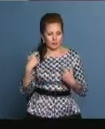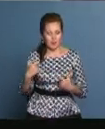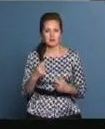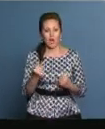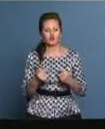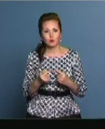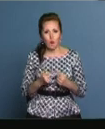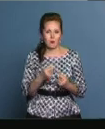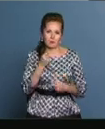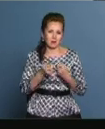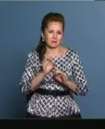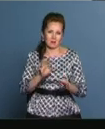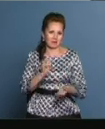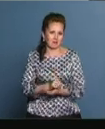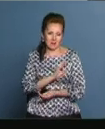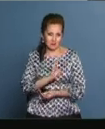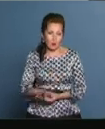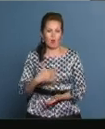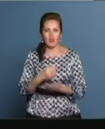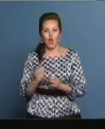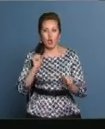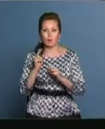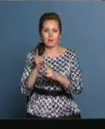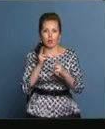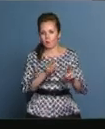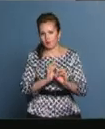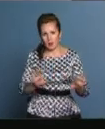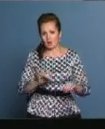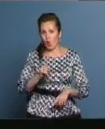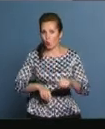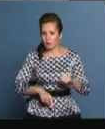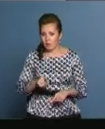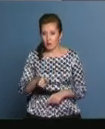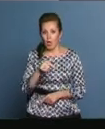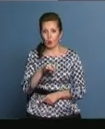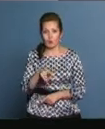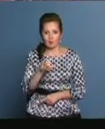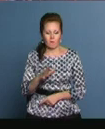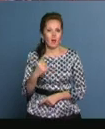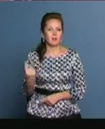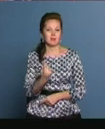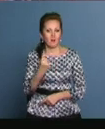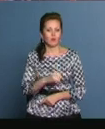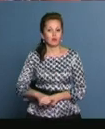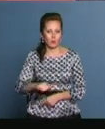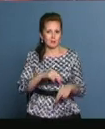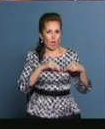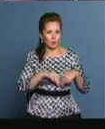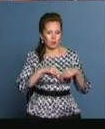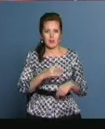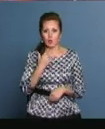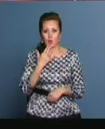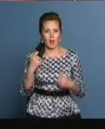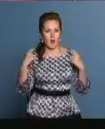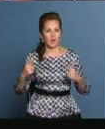уточнять не стал. О своих командировках бойцы СОБРа не рассказывают даже родным. Кстати, Груздев – один из первых в Удмуртии сотрудников Национальной